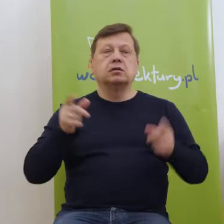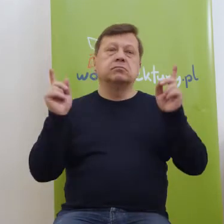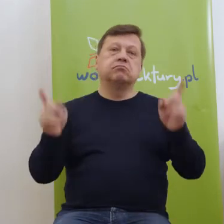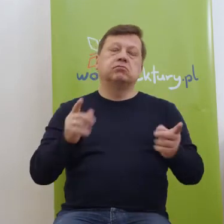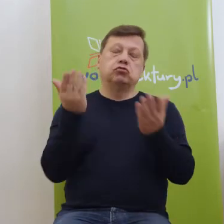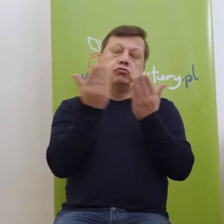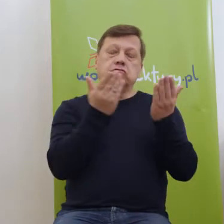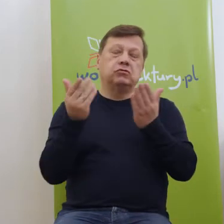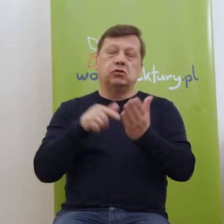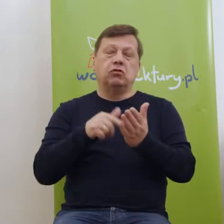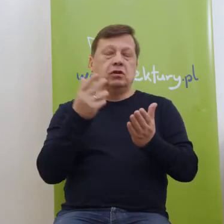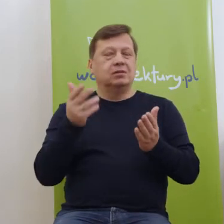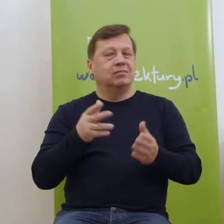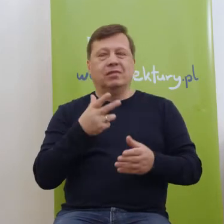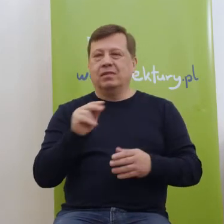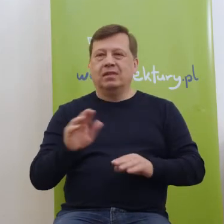palemką.